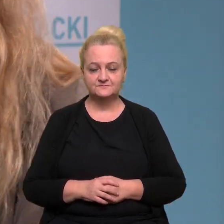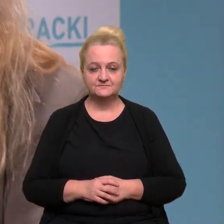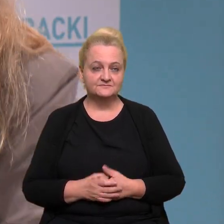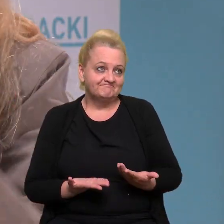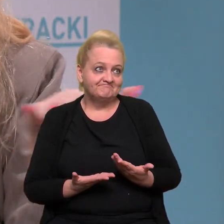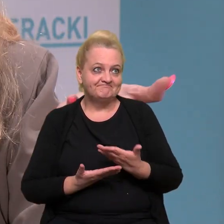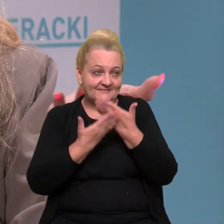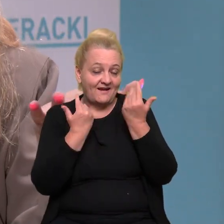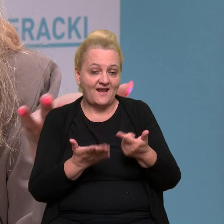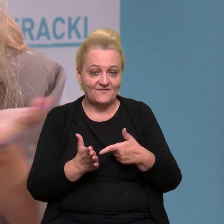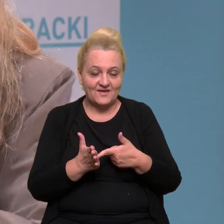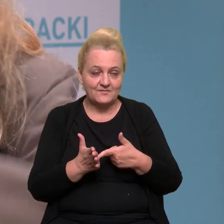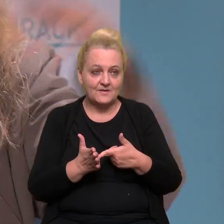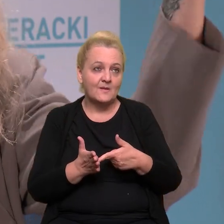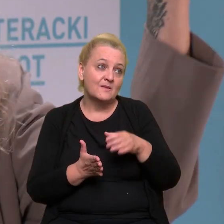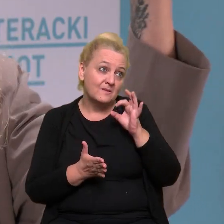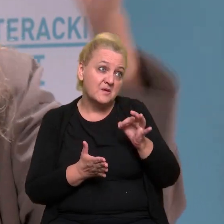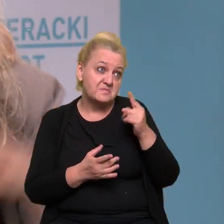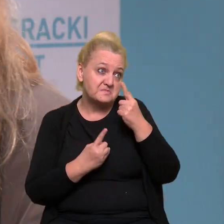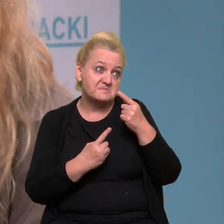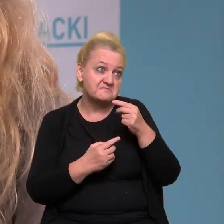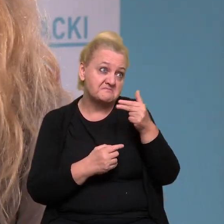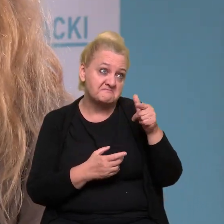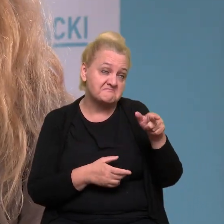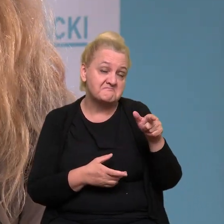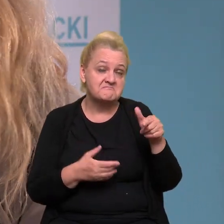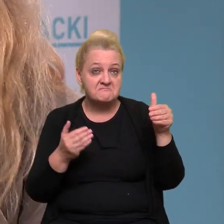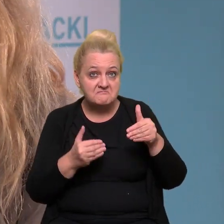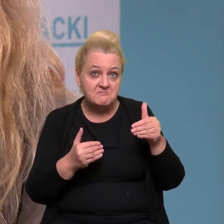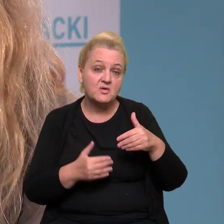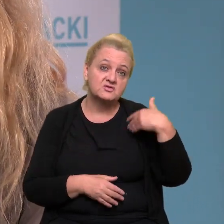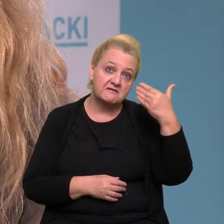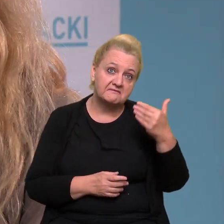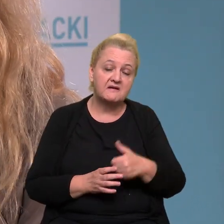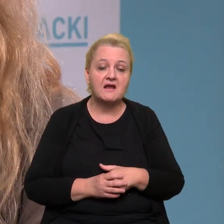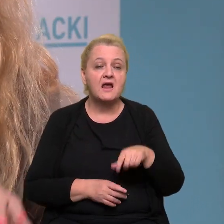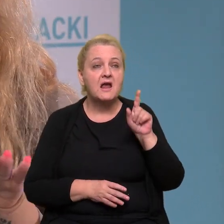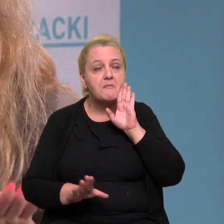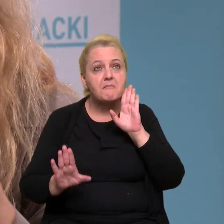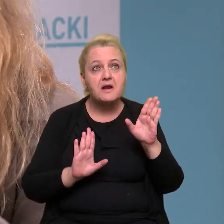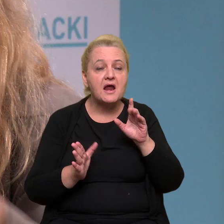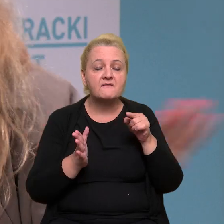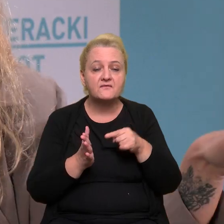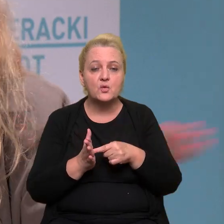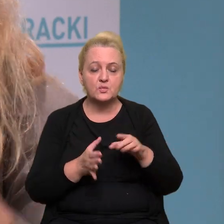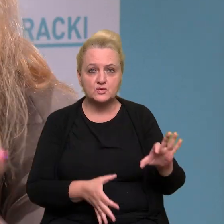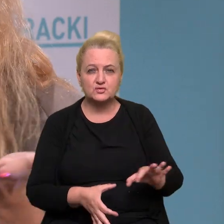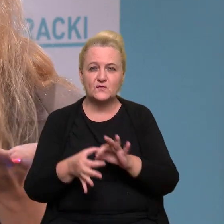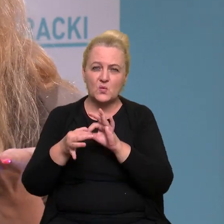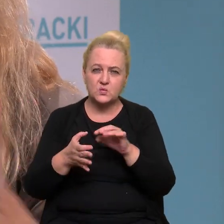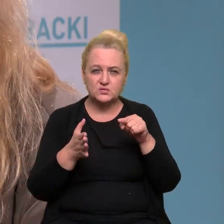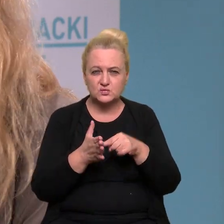Nie mam pojęcia. Dobra teza, którą można wygłosić, prawdopodobnie dotyczy to